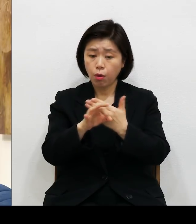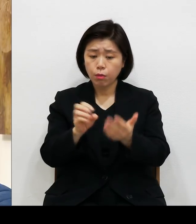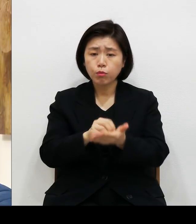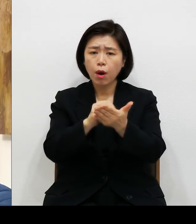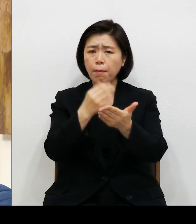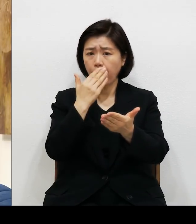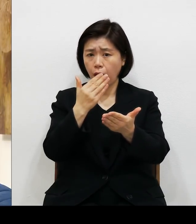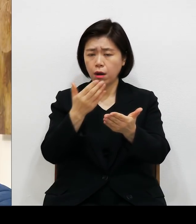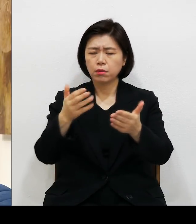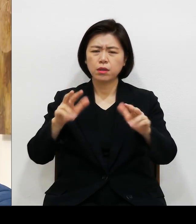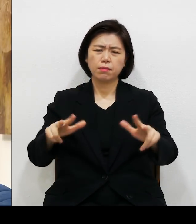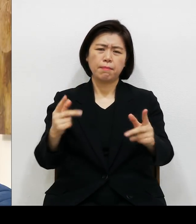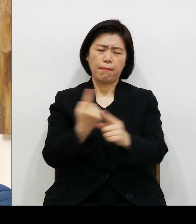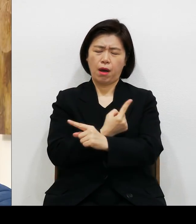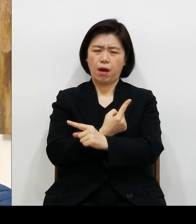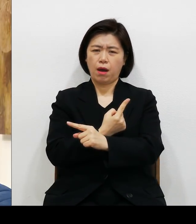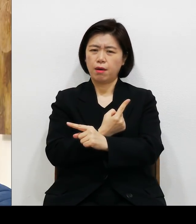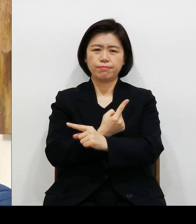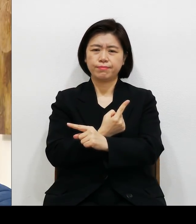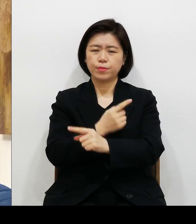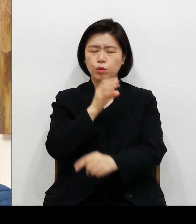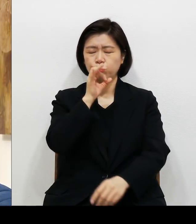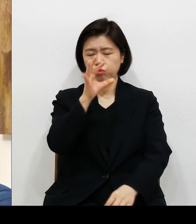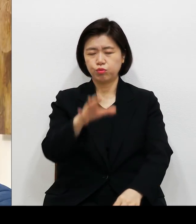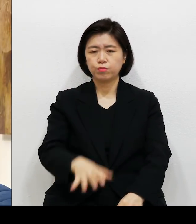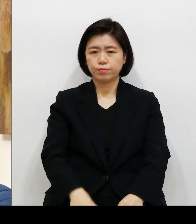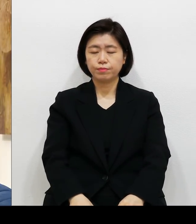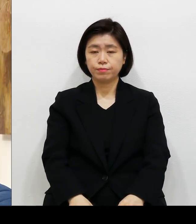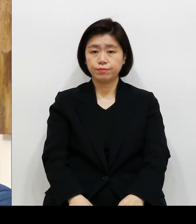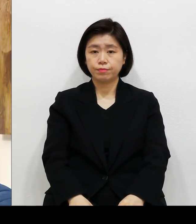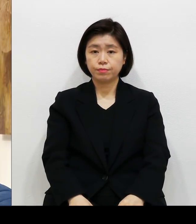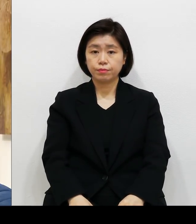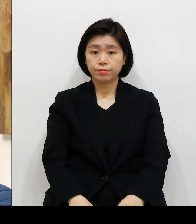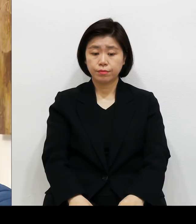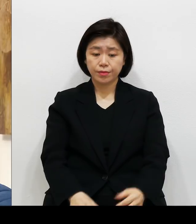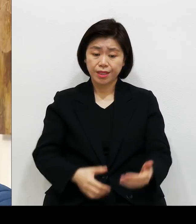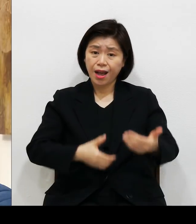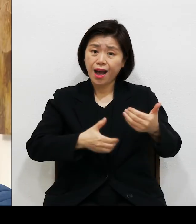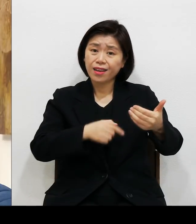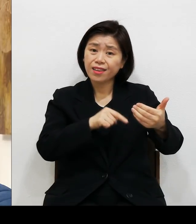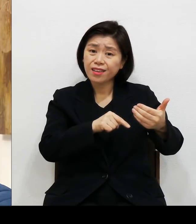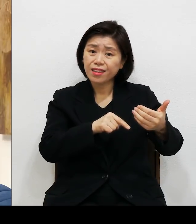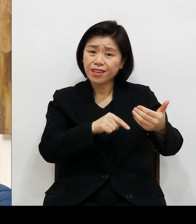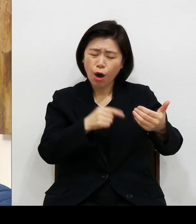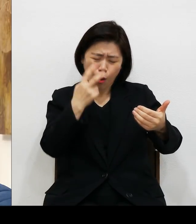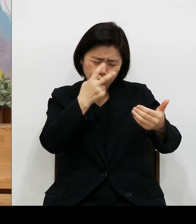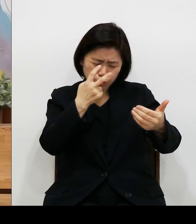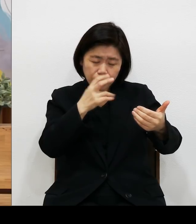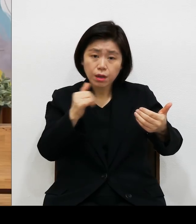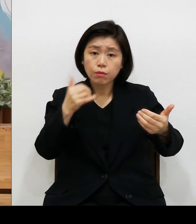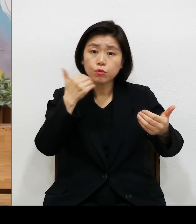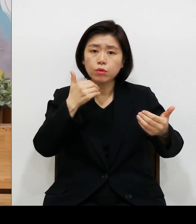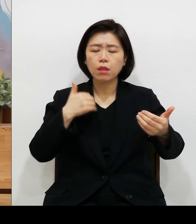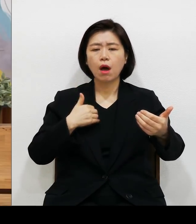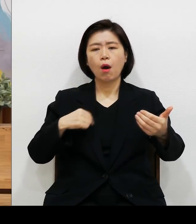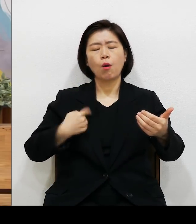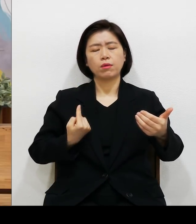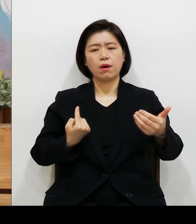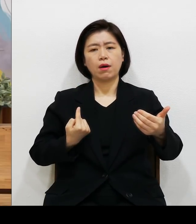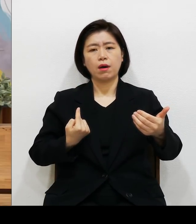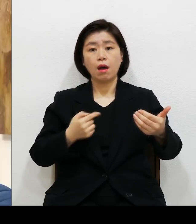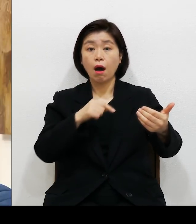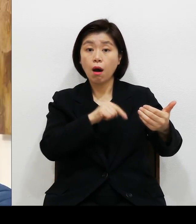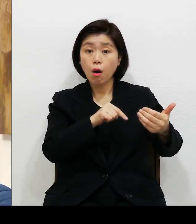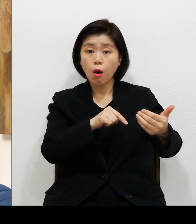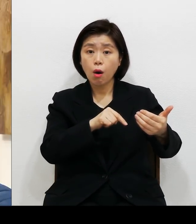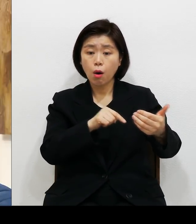없는 상황으로 바뀌었으니까 일단 24시간 이 아이를 지켜야 될 사람이 저밖에 안 남은 거예요. 네. 주민번호가